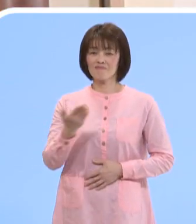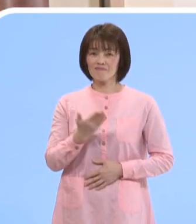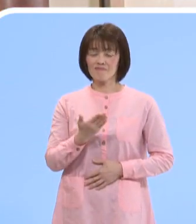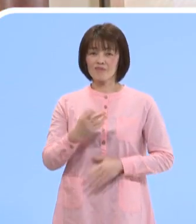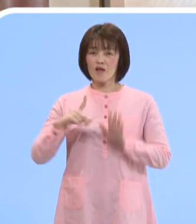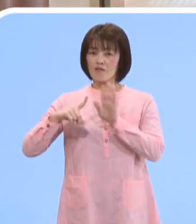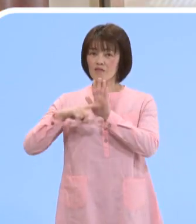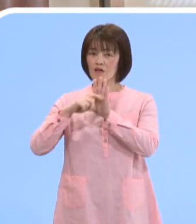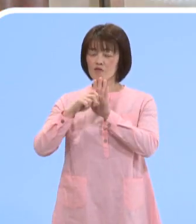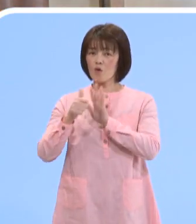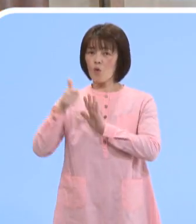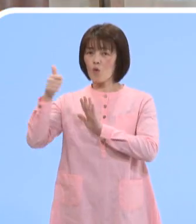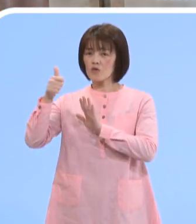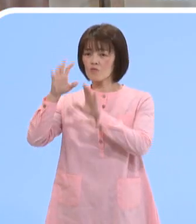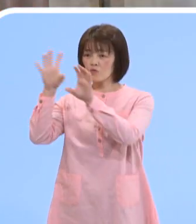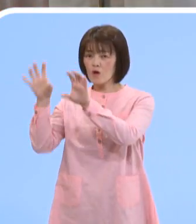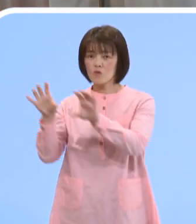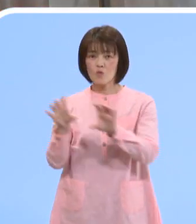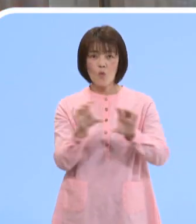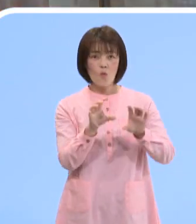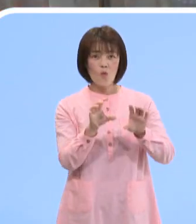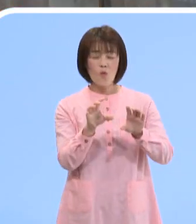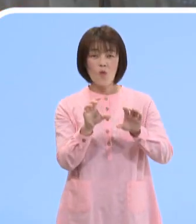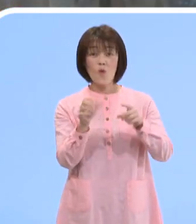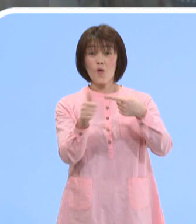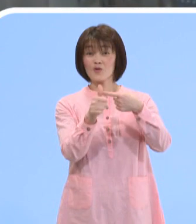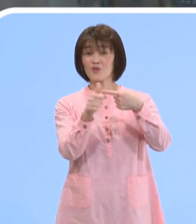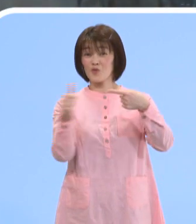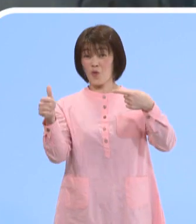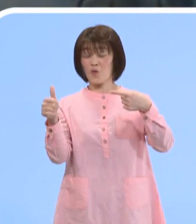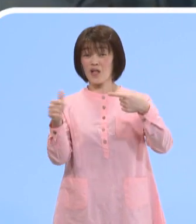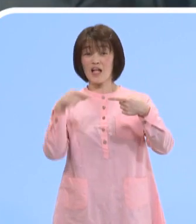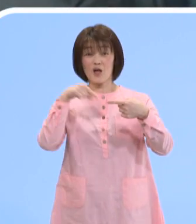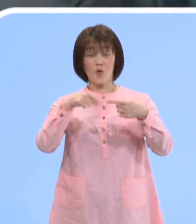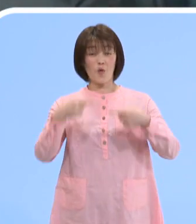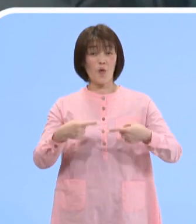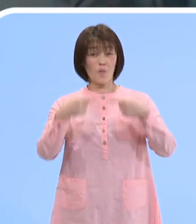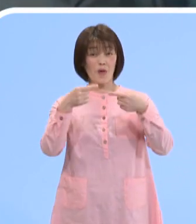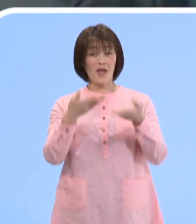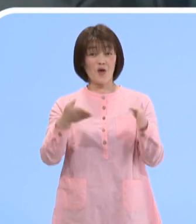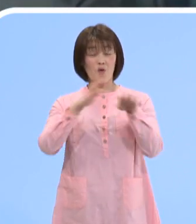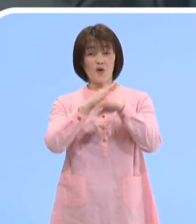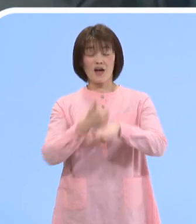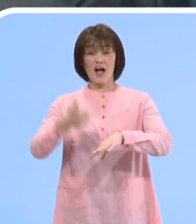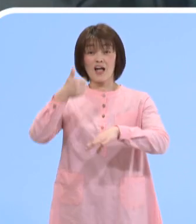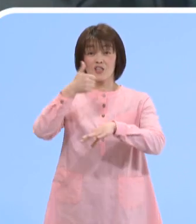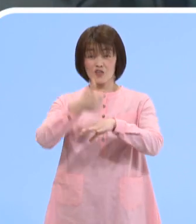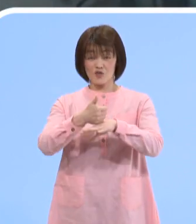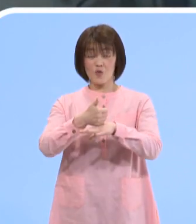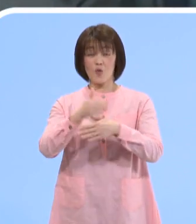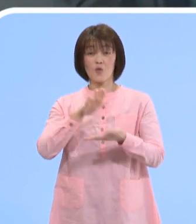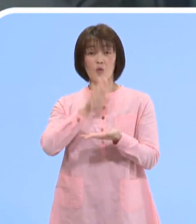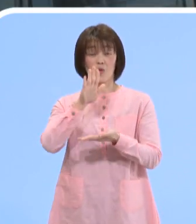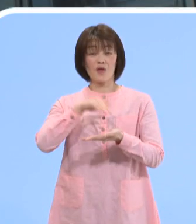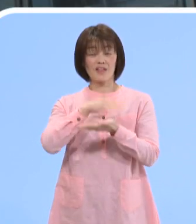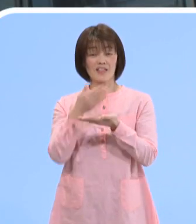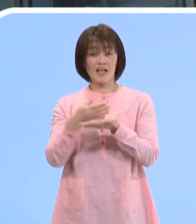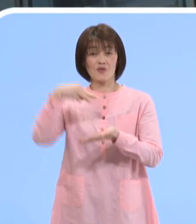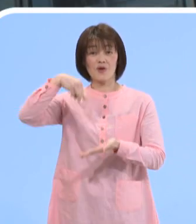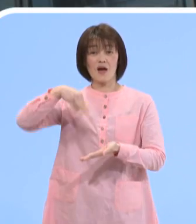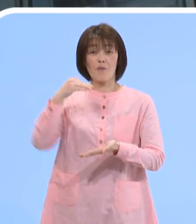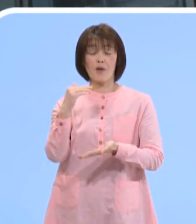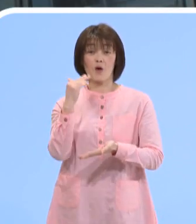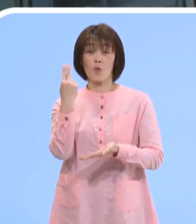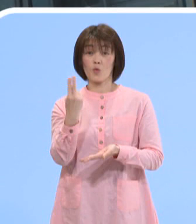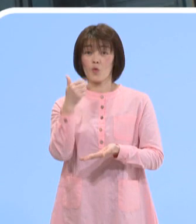そして手塚治虫さんにそっくりのご長男で名誉館長の手塚誠さんにお話を